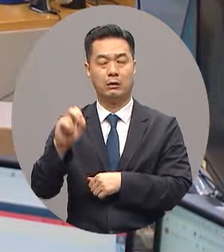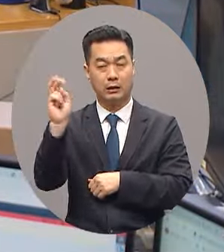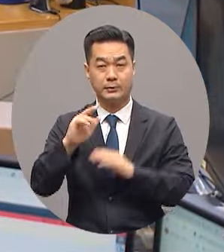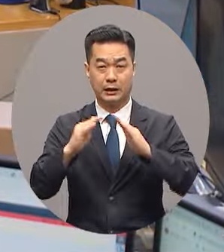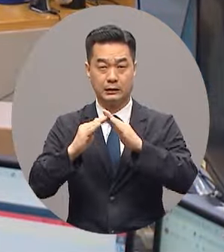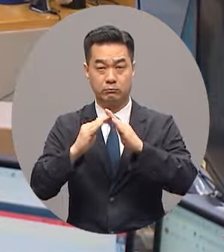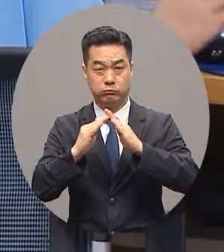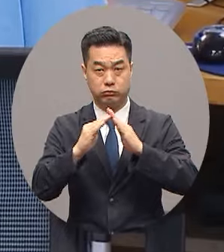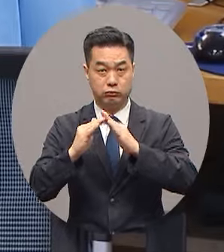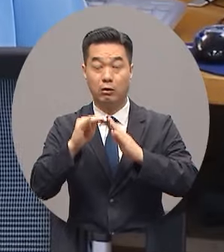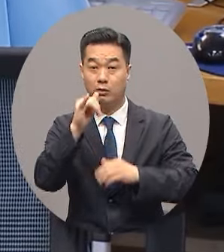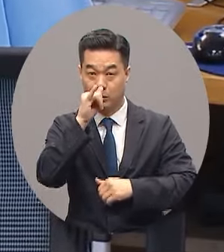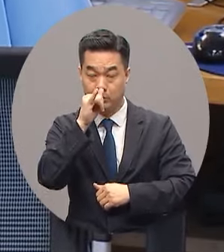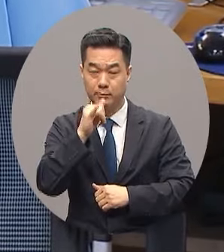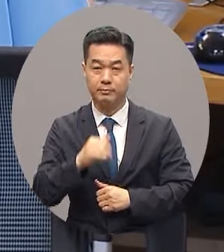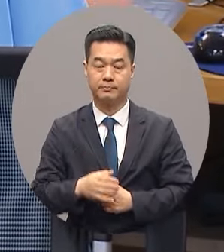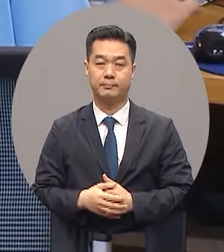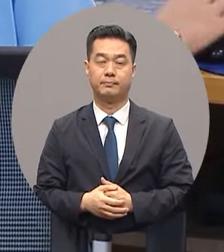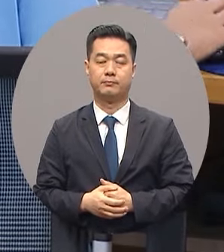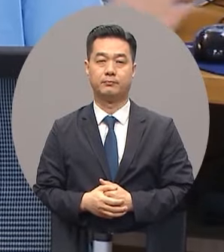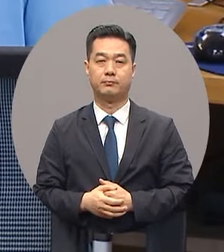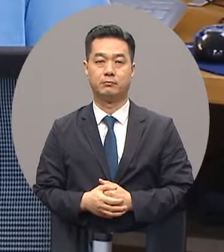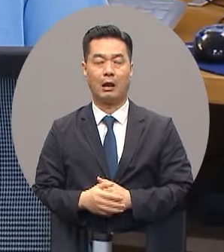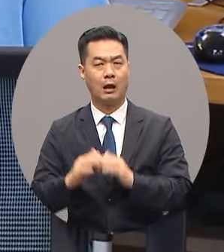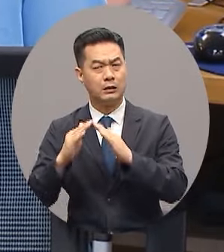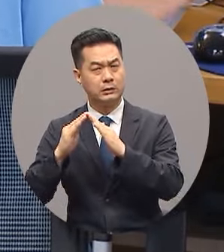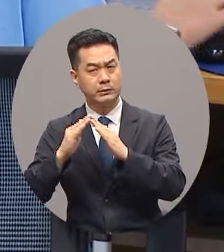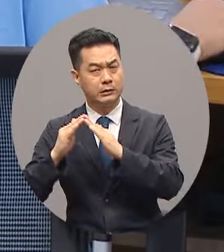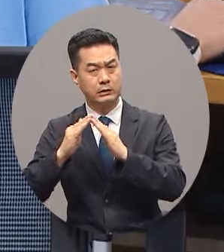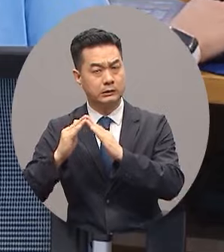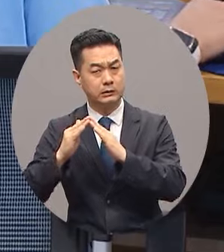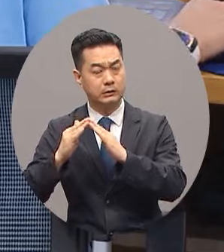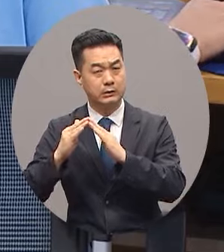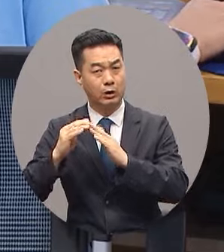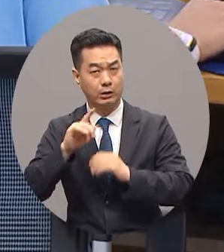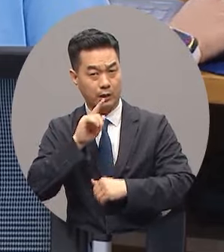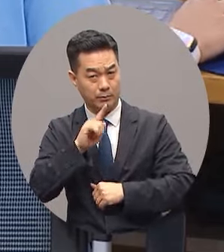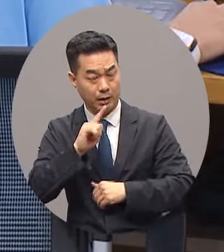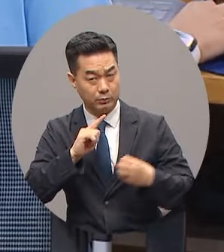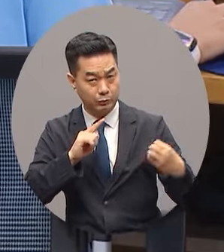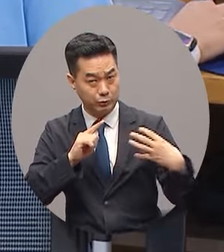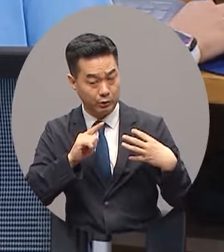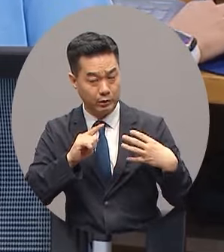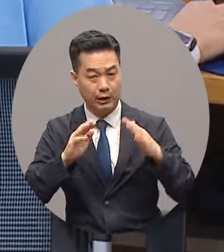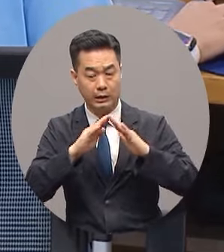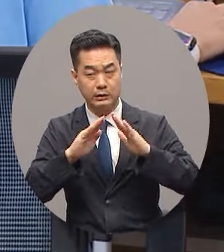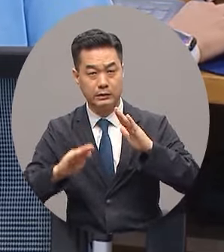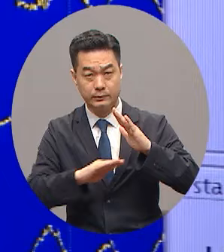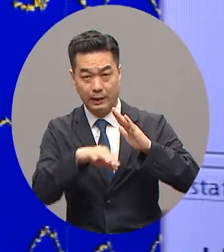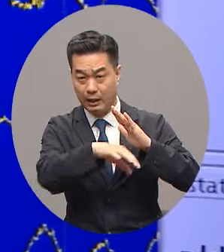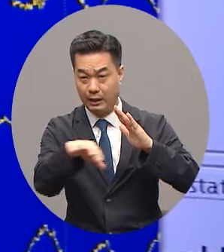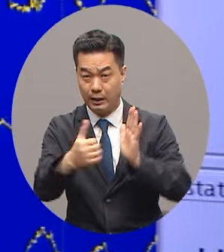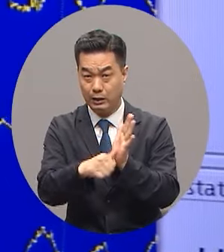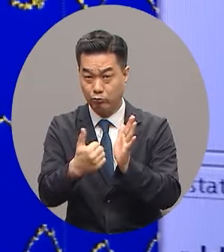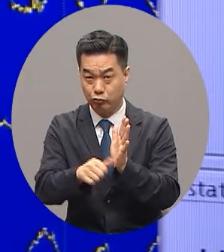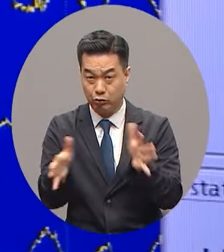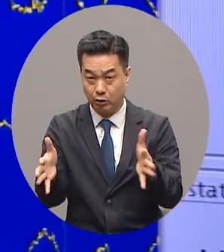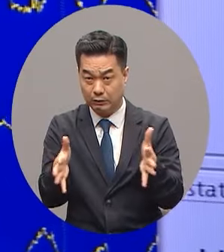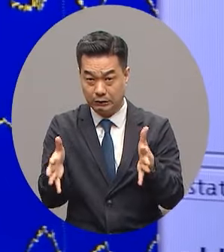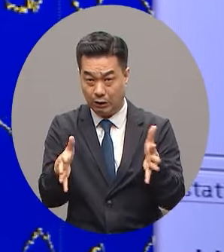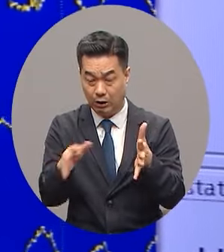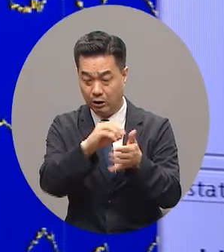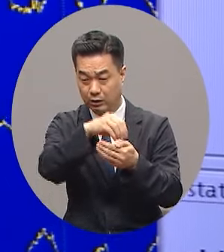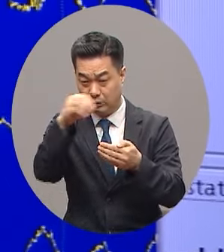주택이 흔들렸습니다. 아, 주택이 흔들렸다는 말씀을 하셨는데, 그럼 집안에 있는 이제 집기들도 좀 흔들리고